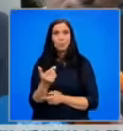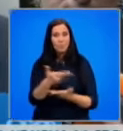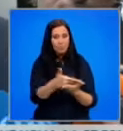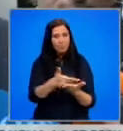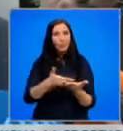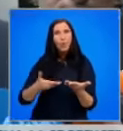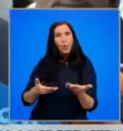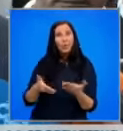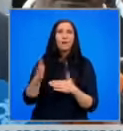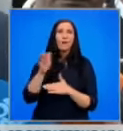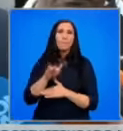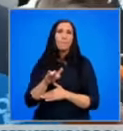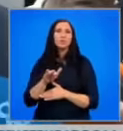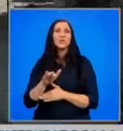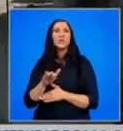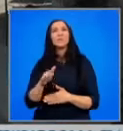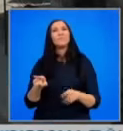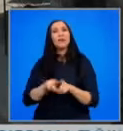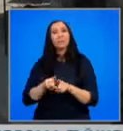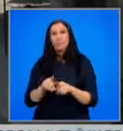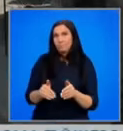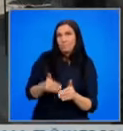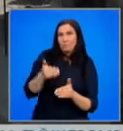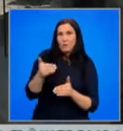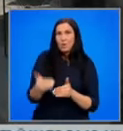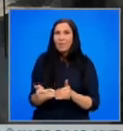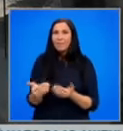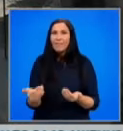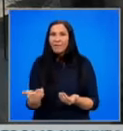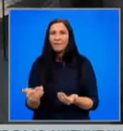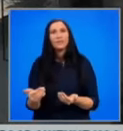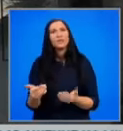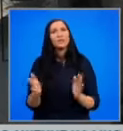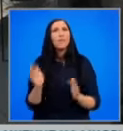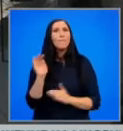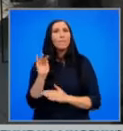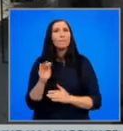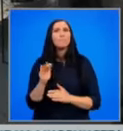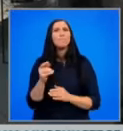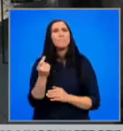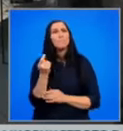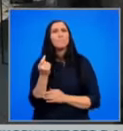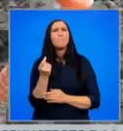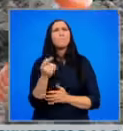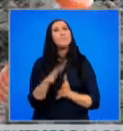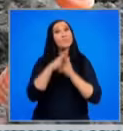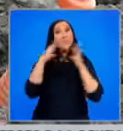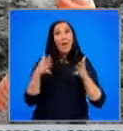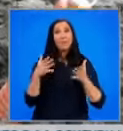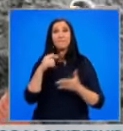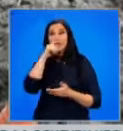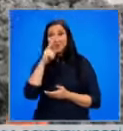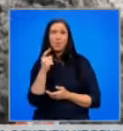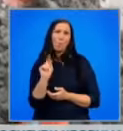доклада, а след това ще се приоритизират най-належащите от по-малко належащите неща и ще видим